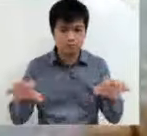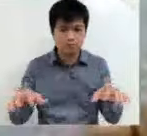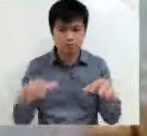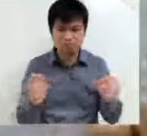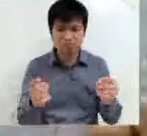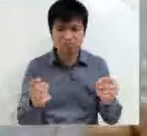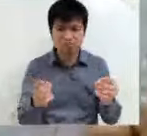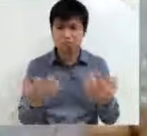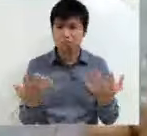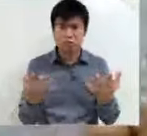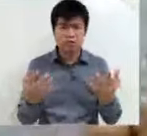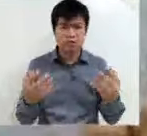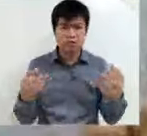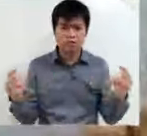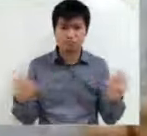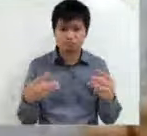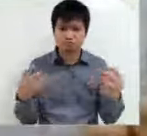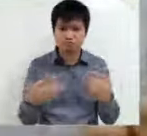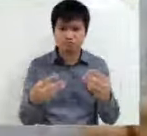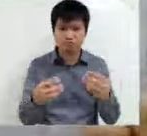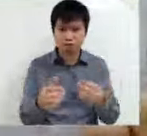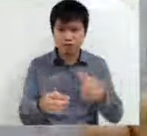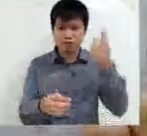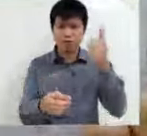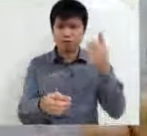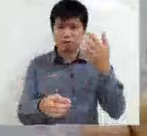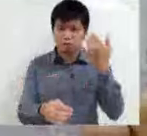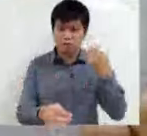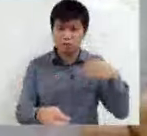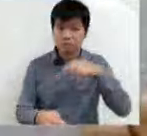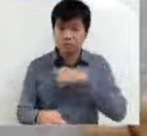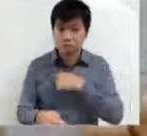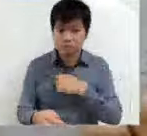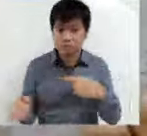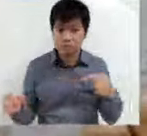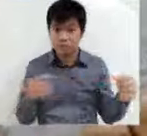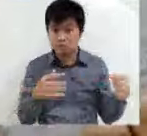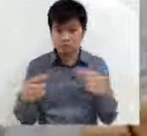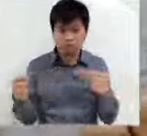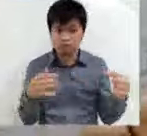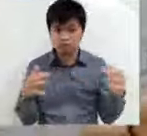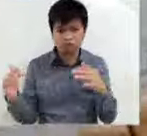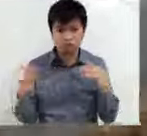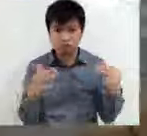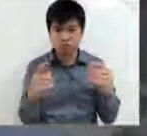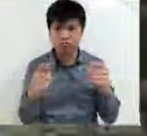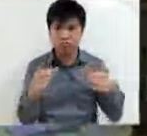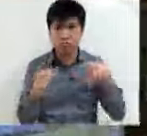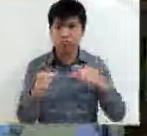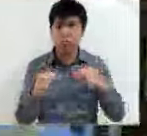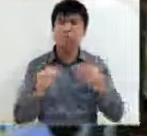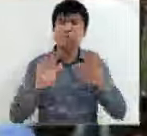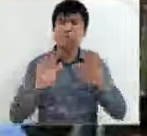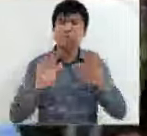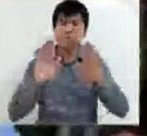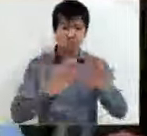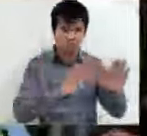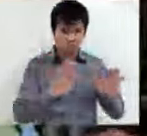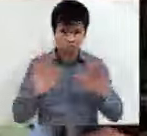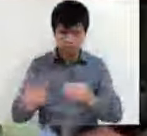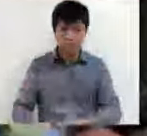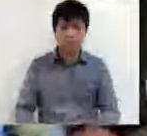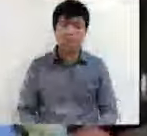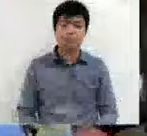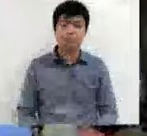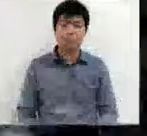war. Lahat tayo talunan sa giyera, no. So, manatili lang tayong kalmado. Tinitignan naman